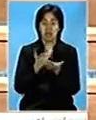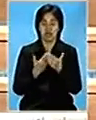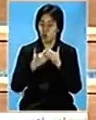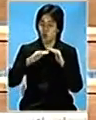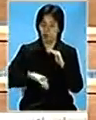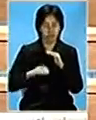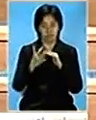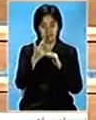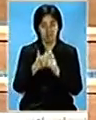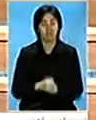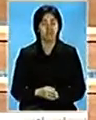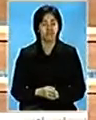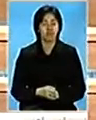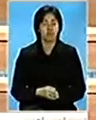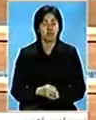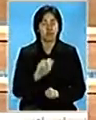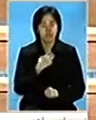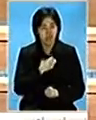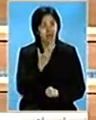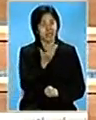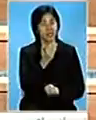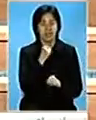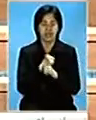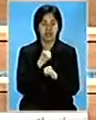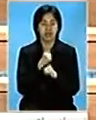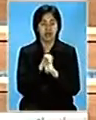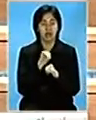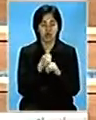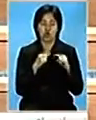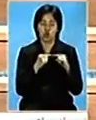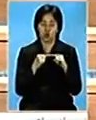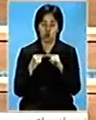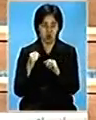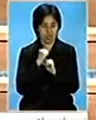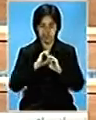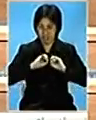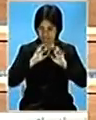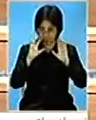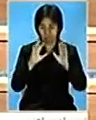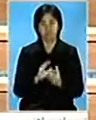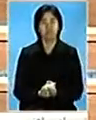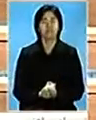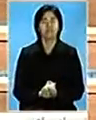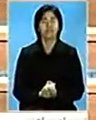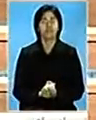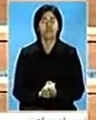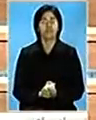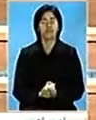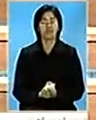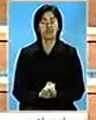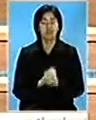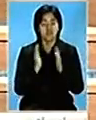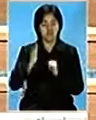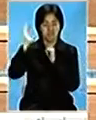งเดียวเพราะต้องการที่จะให้ท่านทำเรื่องนี้อย่างแจ่มชัดและเมื่อมีคนกล้าประกาศ